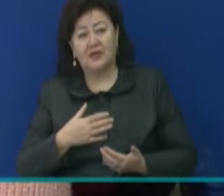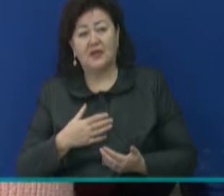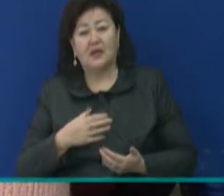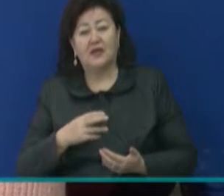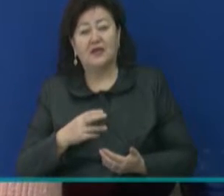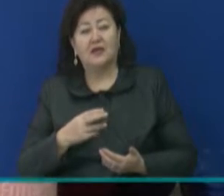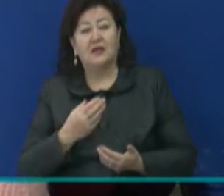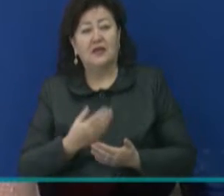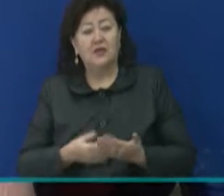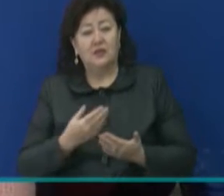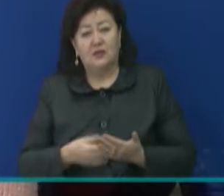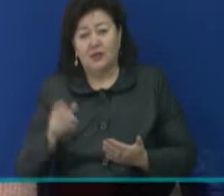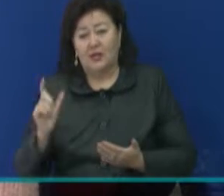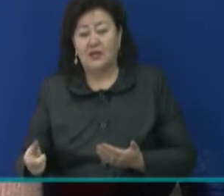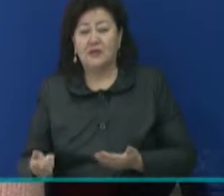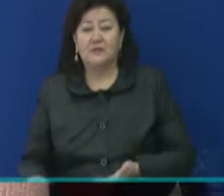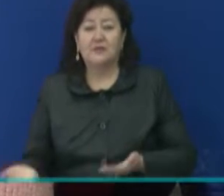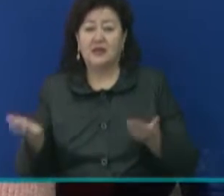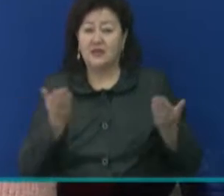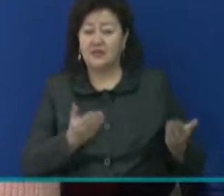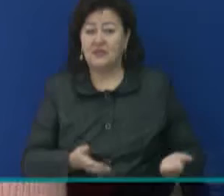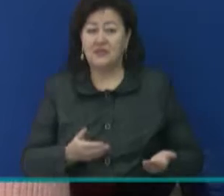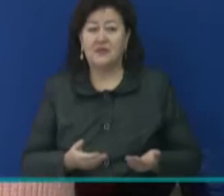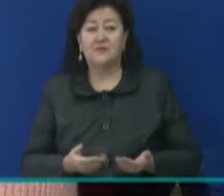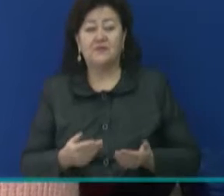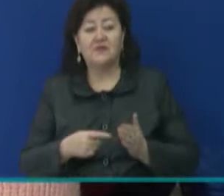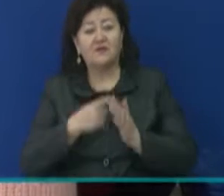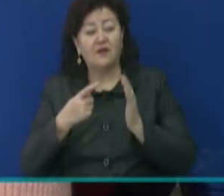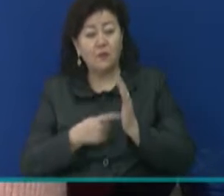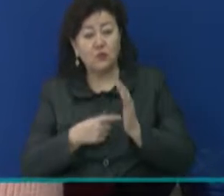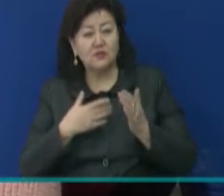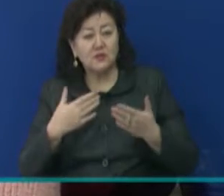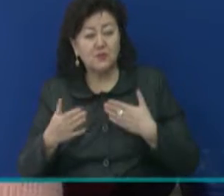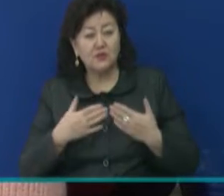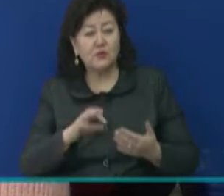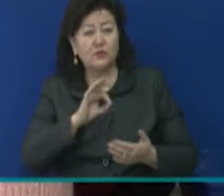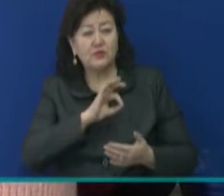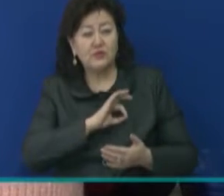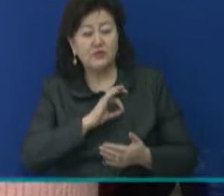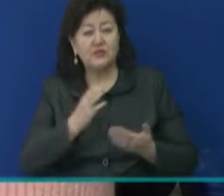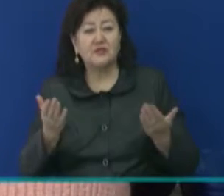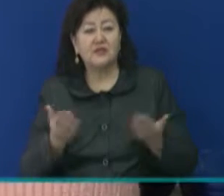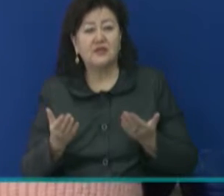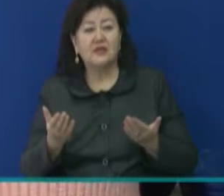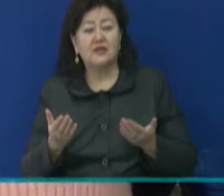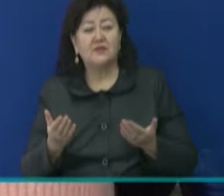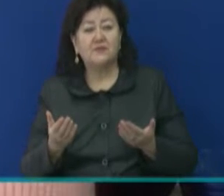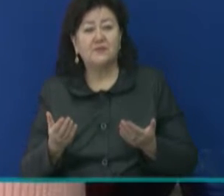такая консультация пригласила Я пришла задала свои вопросы касательной ю и